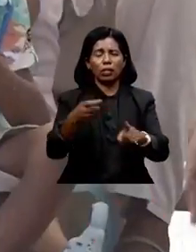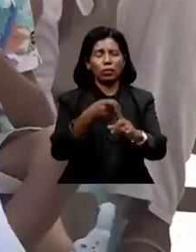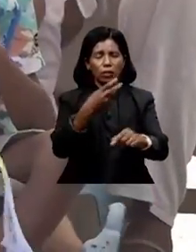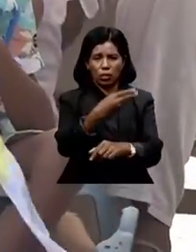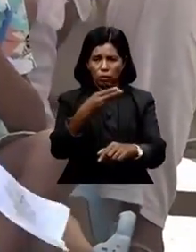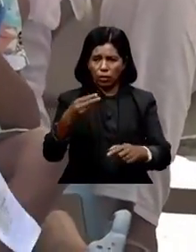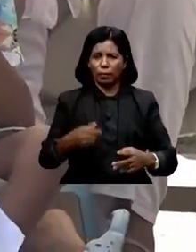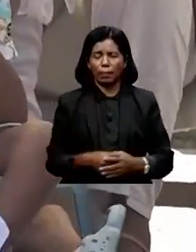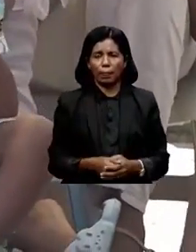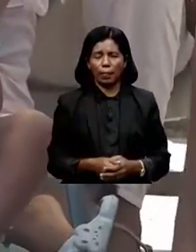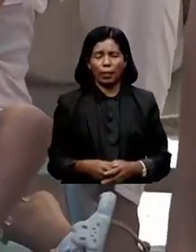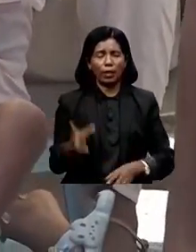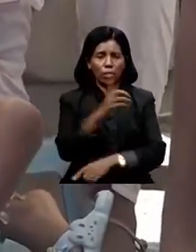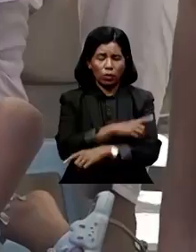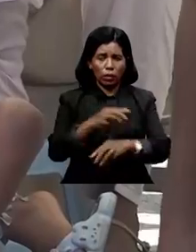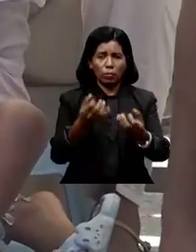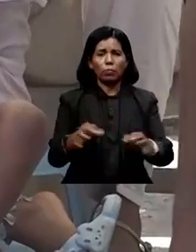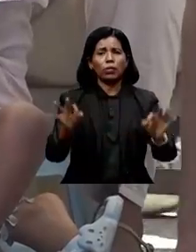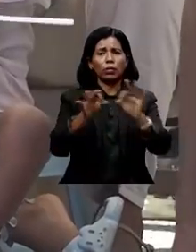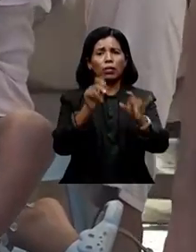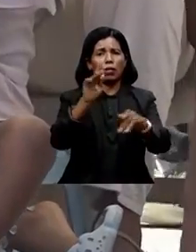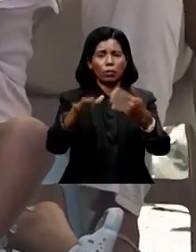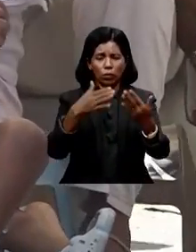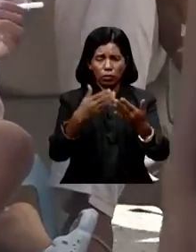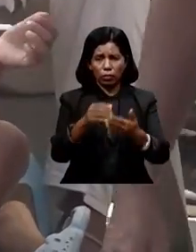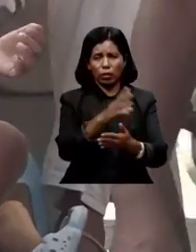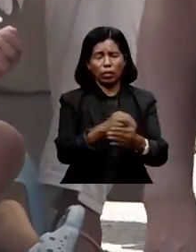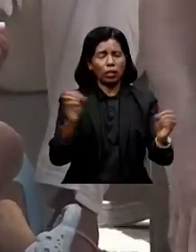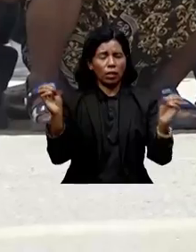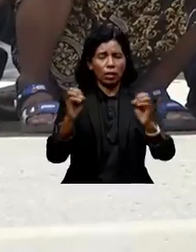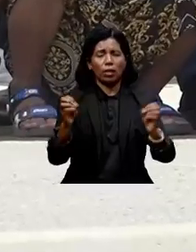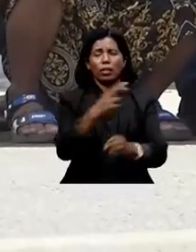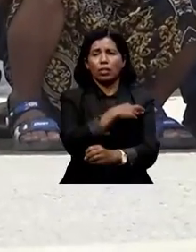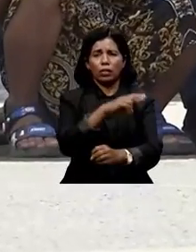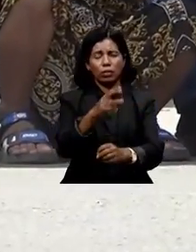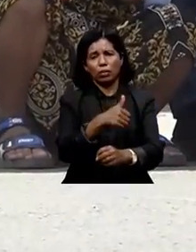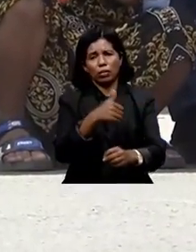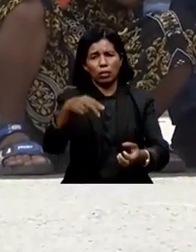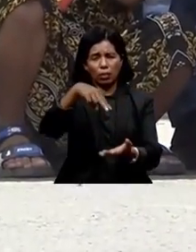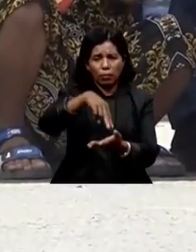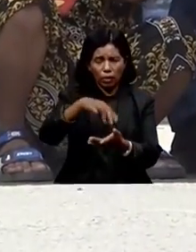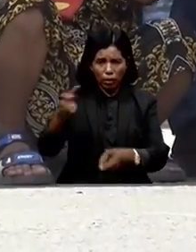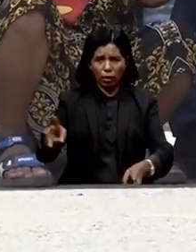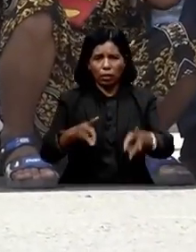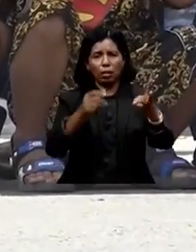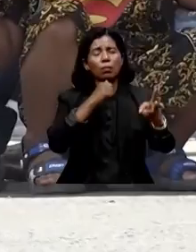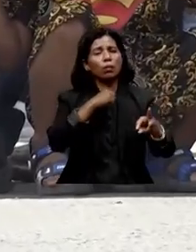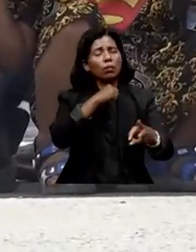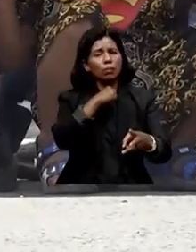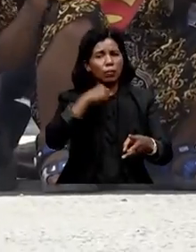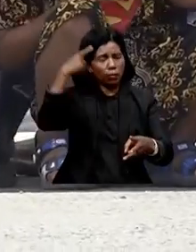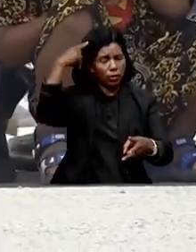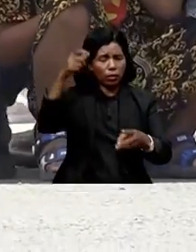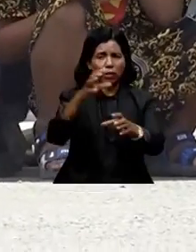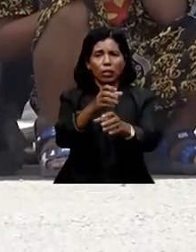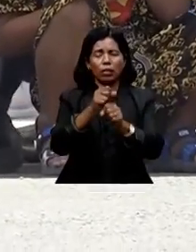Indonesia. Holorong importante dane Sarani Katolika no non Katolika antusiasmo hambrik ia dalan ninin nebe Papa Seliu udi hetan